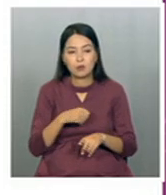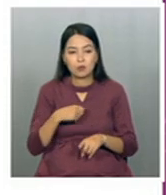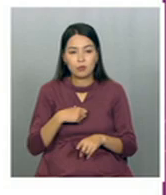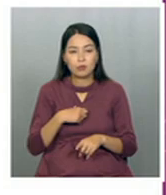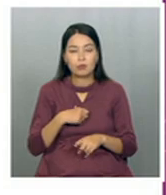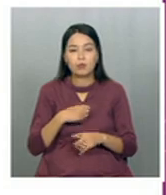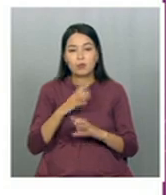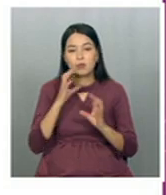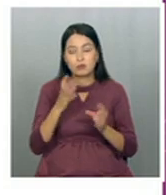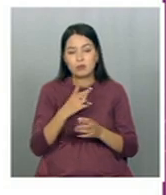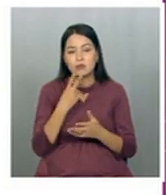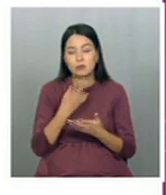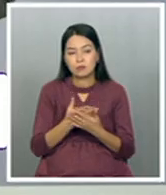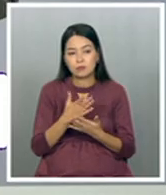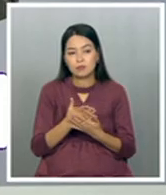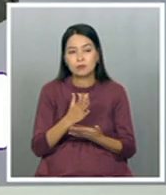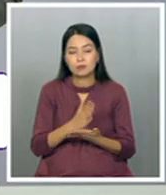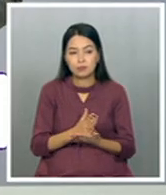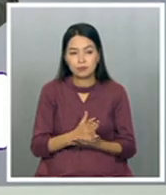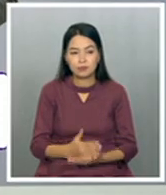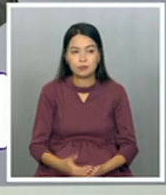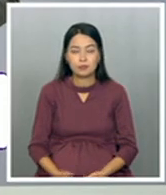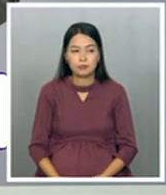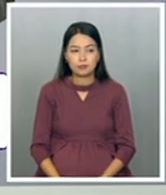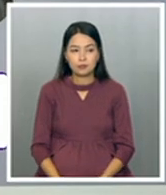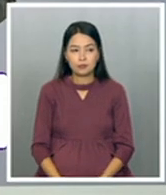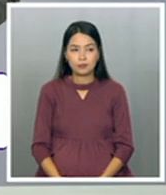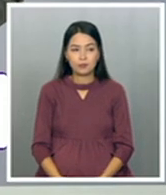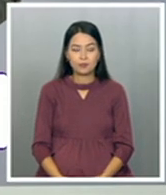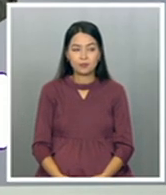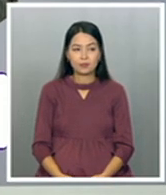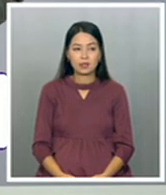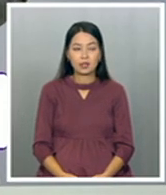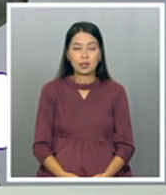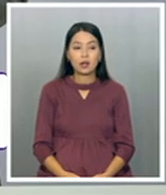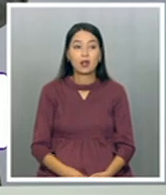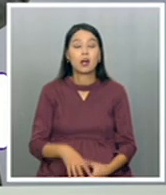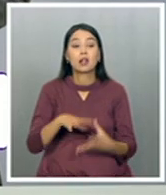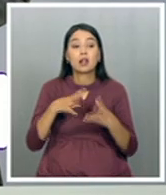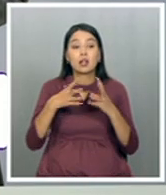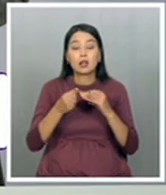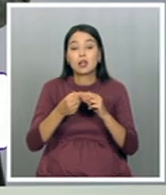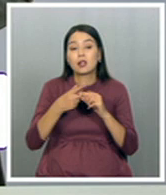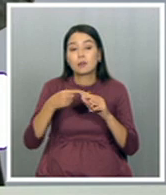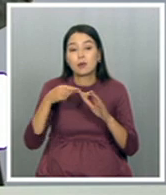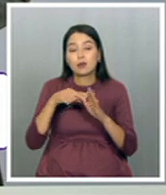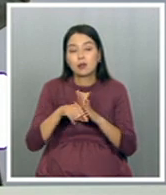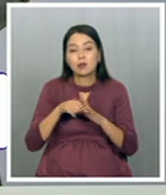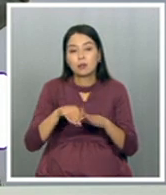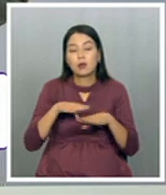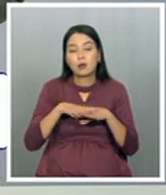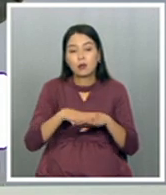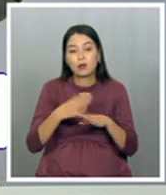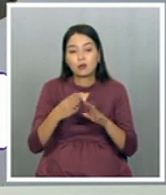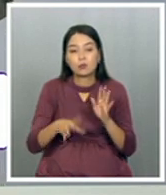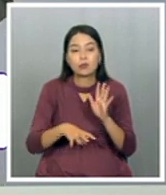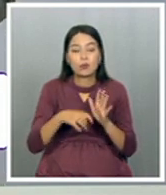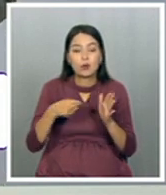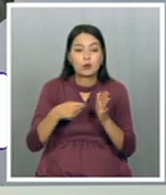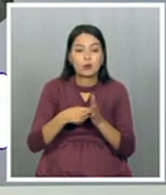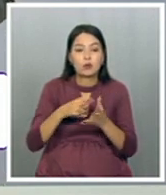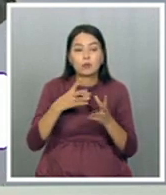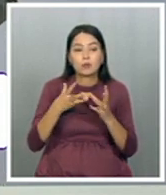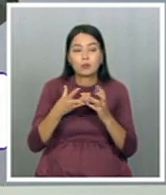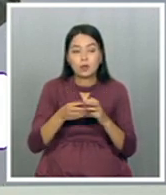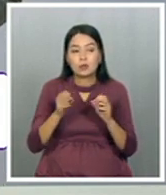қаптауға дейін жетіп жатады екен. Лептесіктердің мөлшері. Транспирация үдерісіне лептесіктердің мөлшері де орасан зор